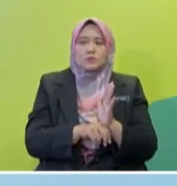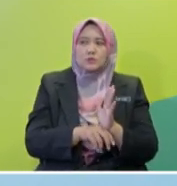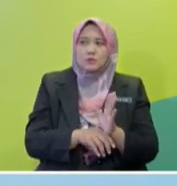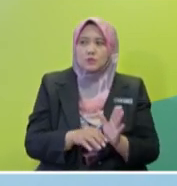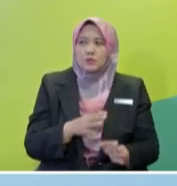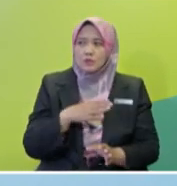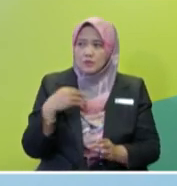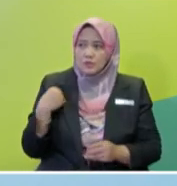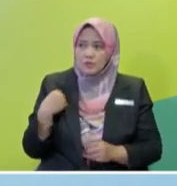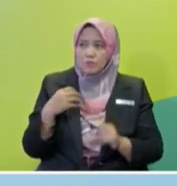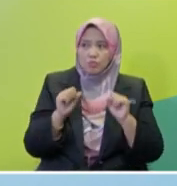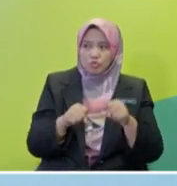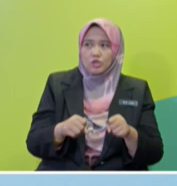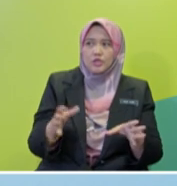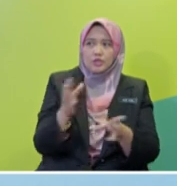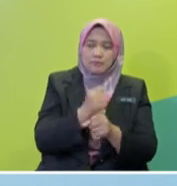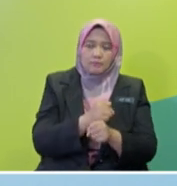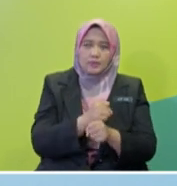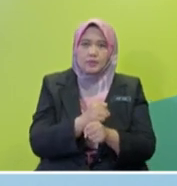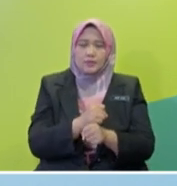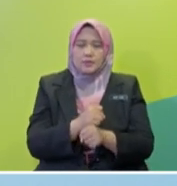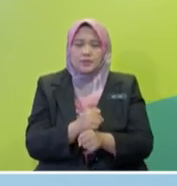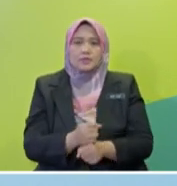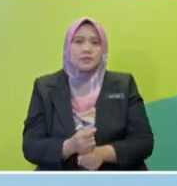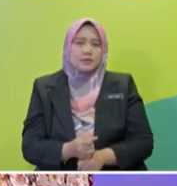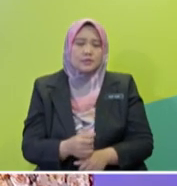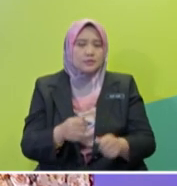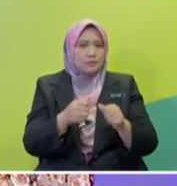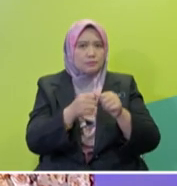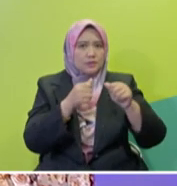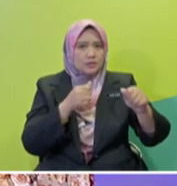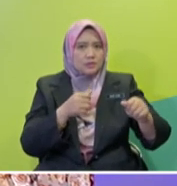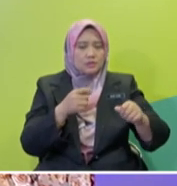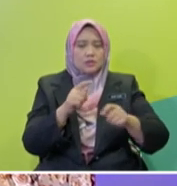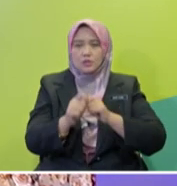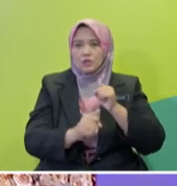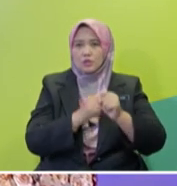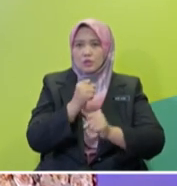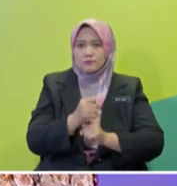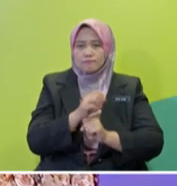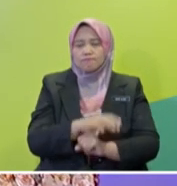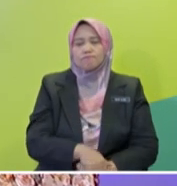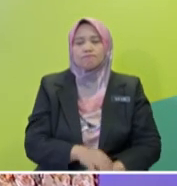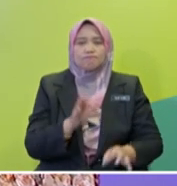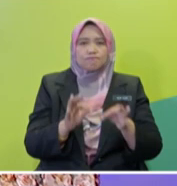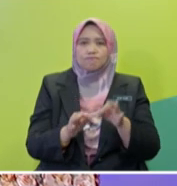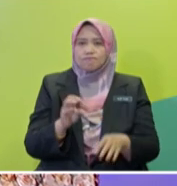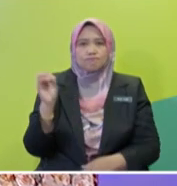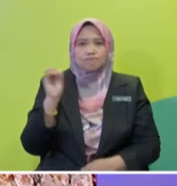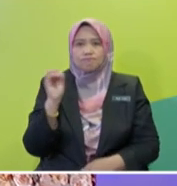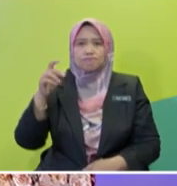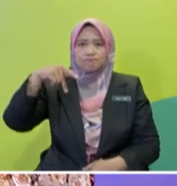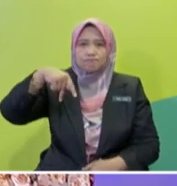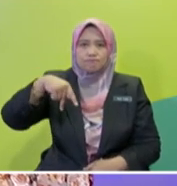buah-buahan tempat dan boleh ditempati sepanjang tahun kalau kita tidak meletakkan tepi tadi untuk telegraf